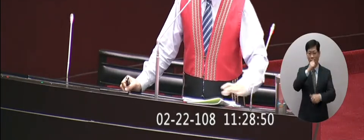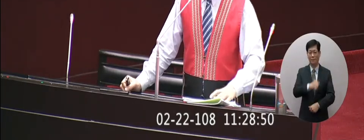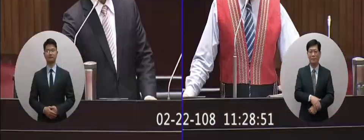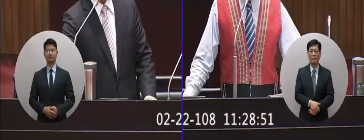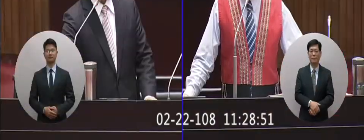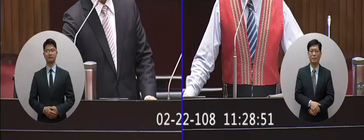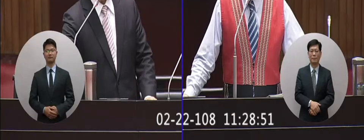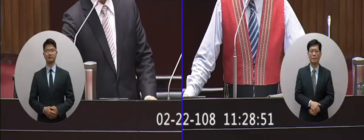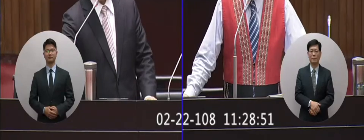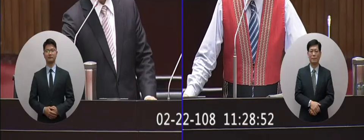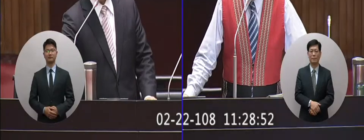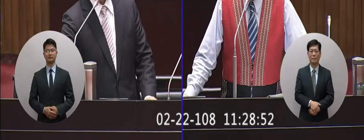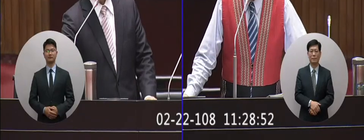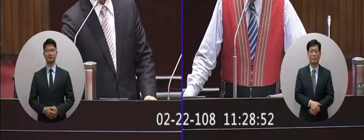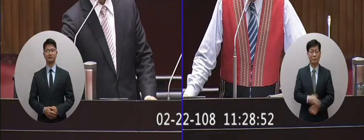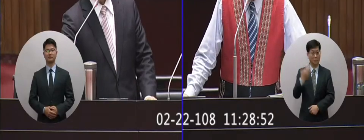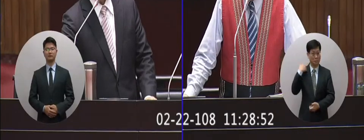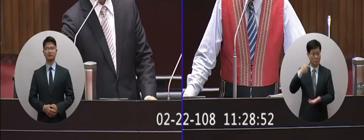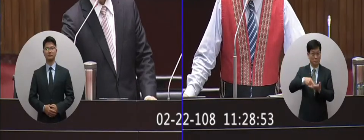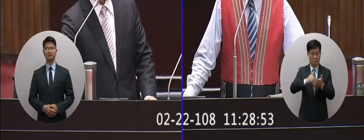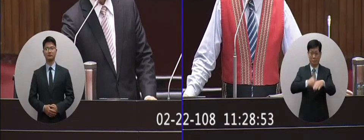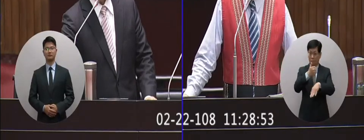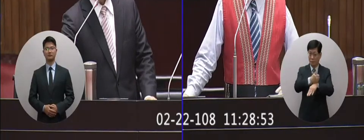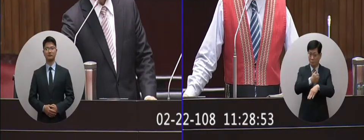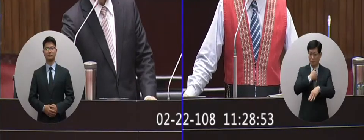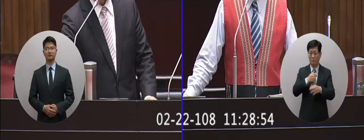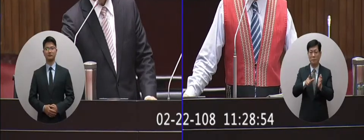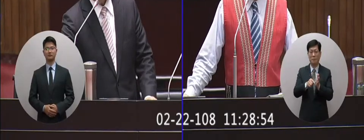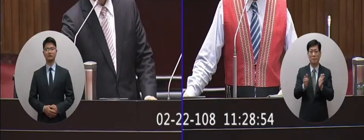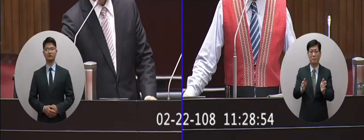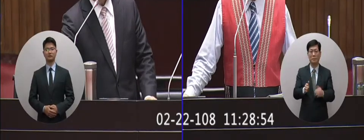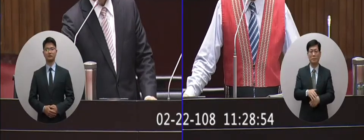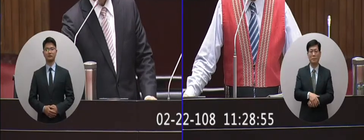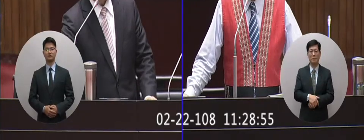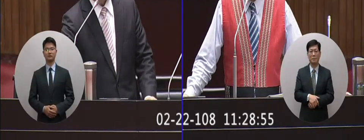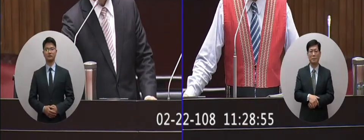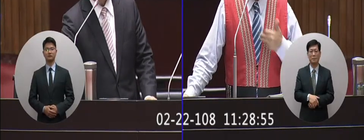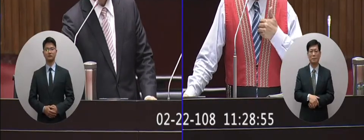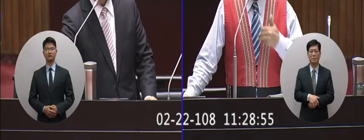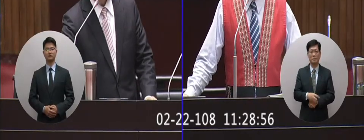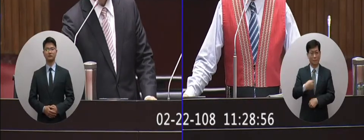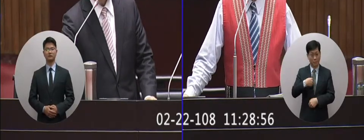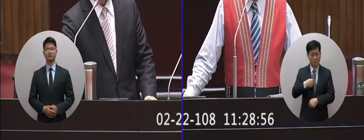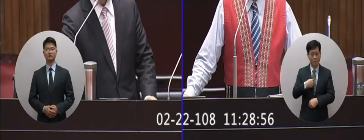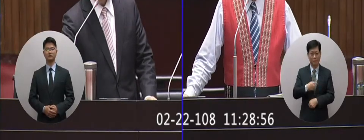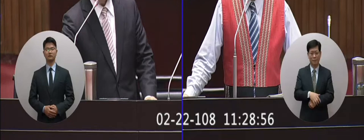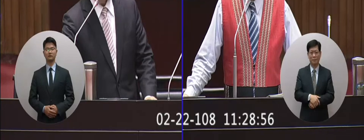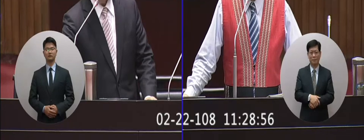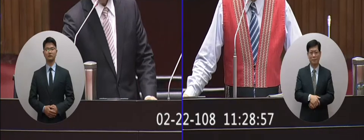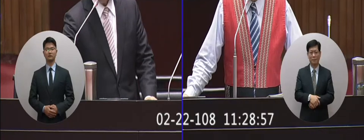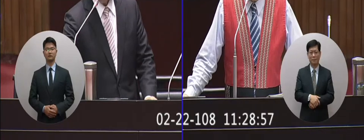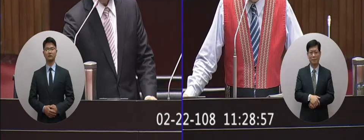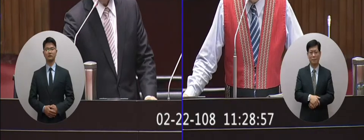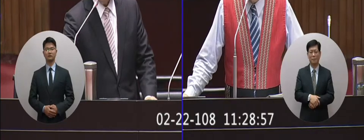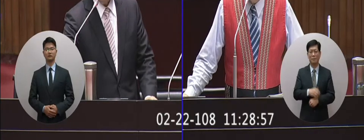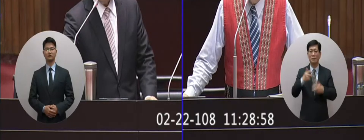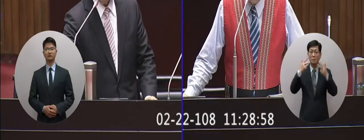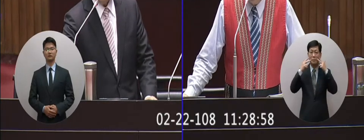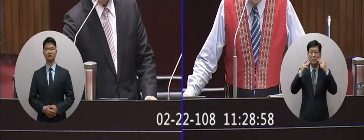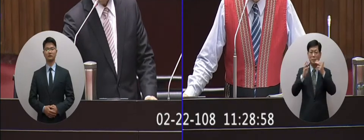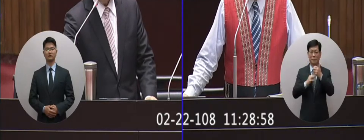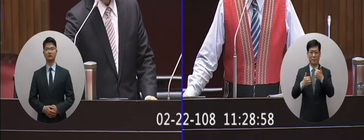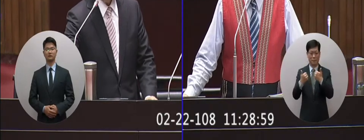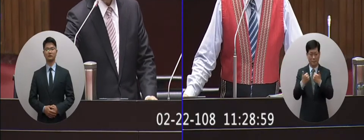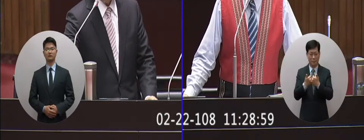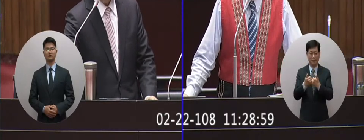长上一次担任院长的时候啊，郑天才我是原住民族